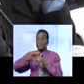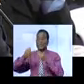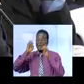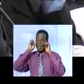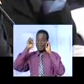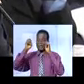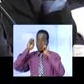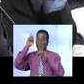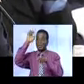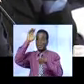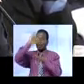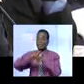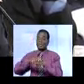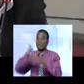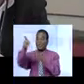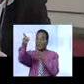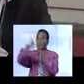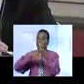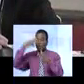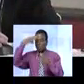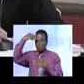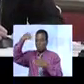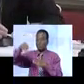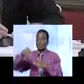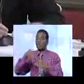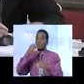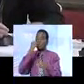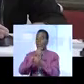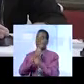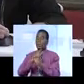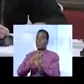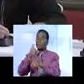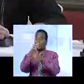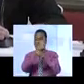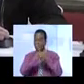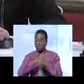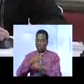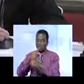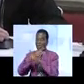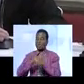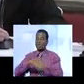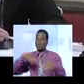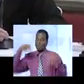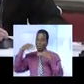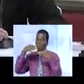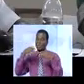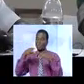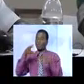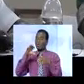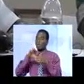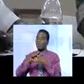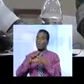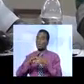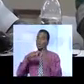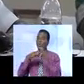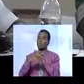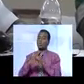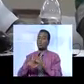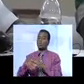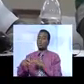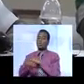de l'homme, aux droits comparés, au maintien de l'ordre et au combat, à la lutte contre la